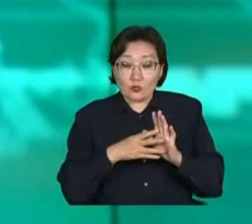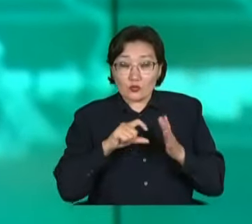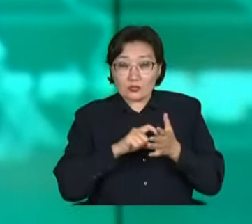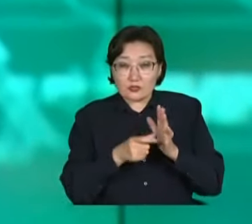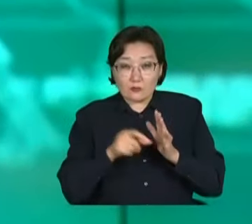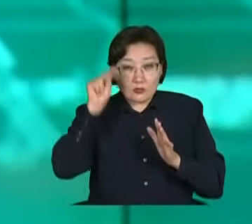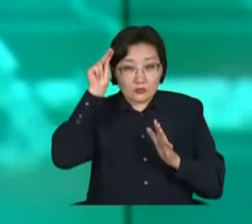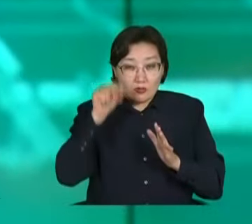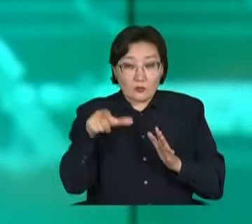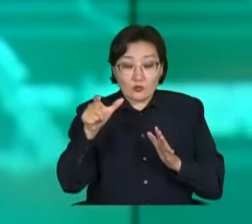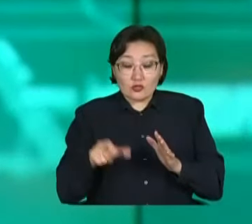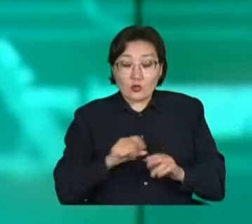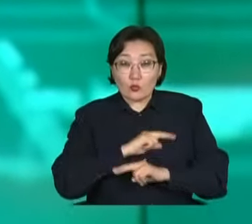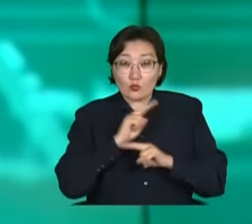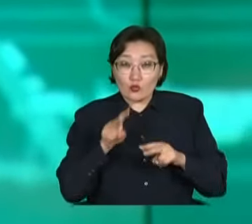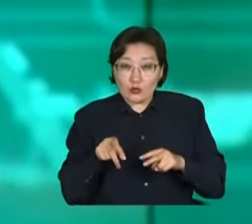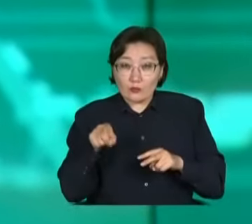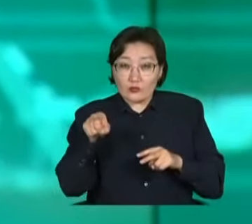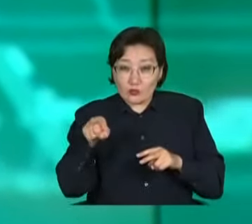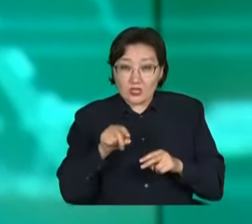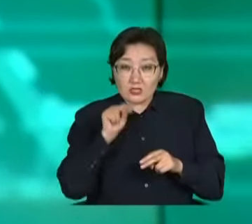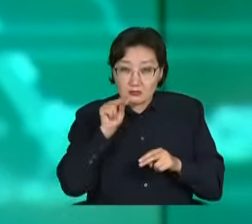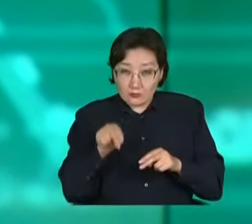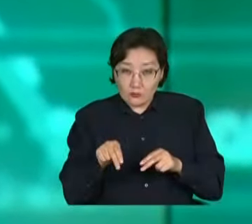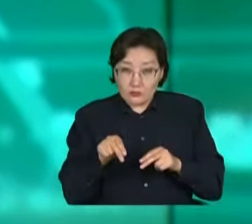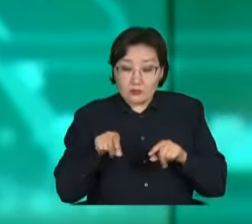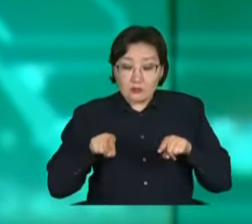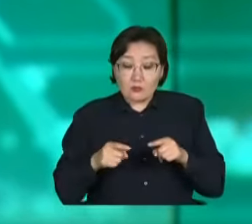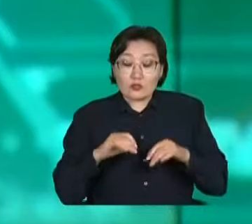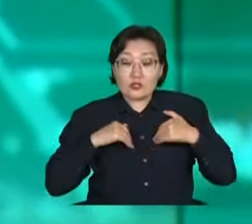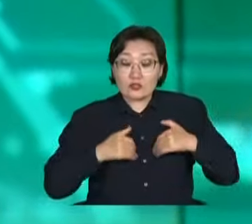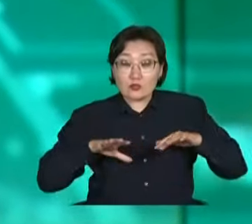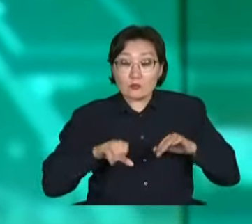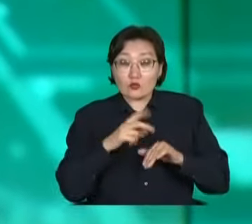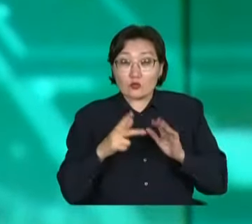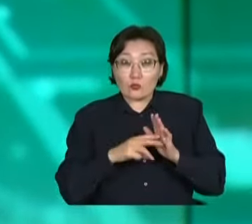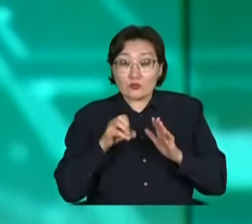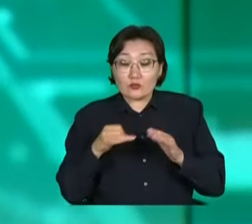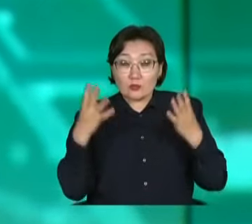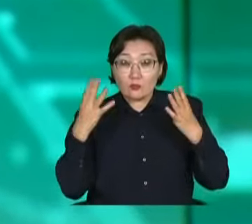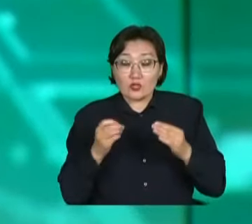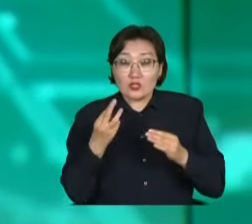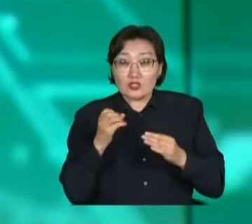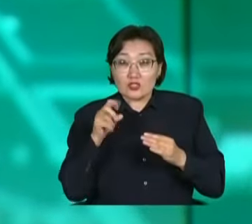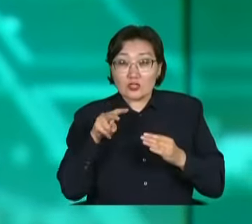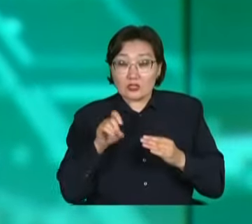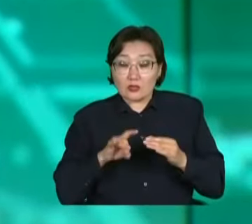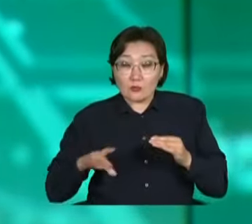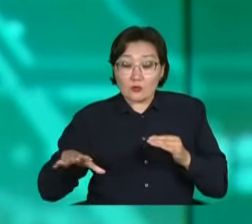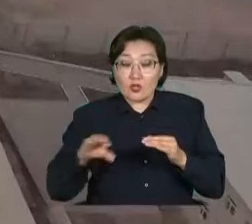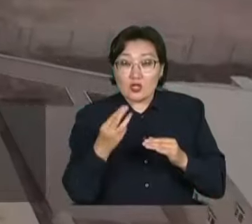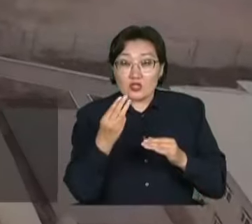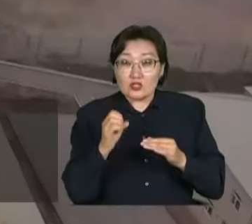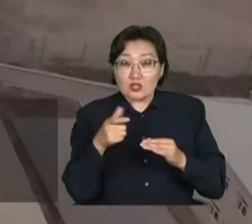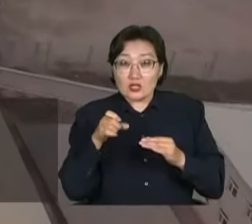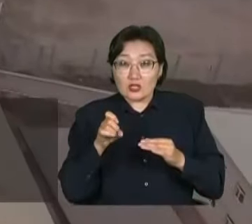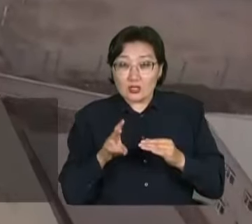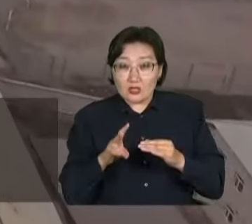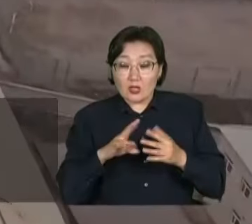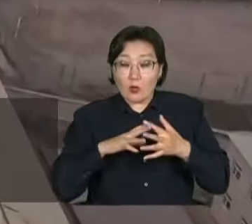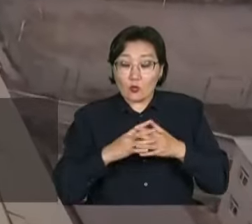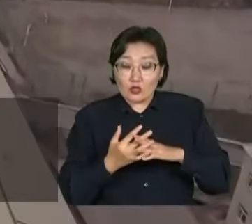сынып оқушысының өліміне күдікті ретінде ұсталып отыр. Қайғылы оқиға 18 мамырда Шиелі ауданына қарасты Шеген Қодаманов